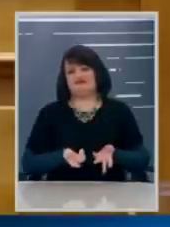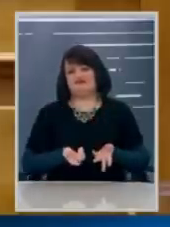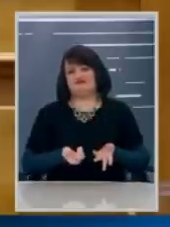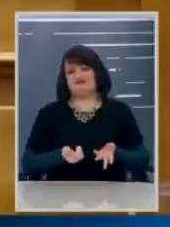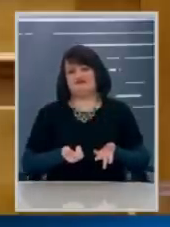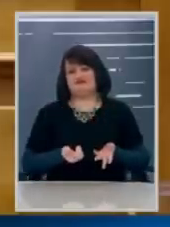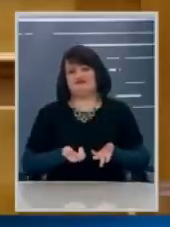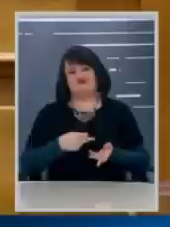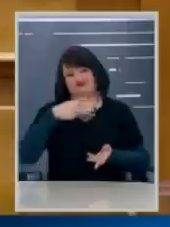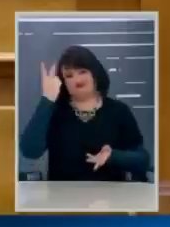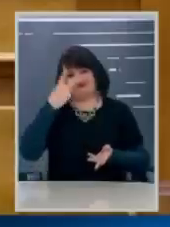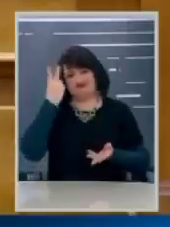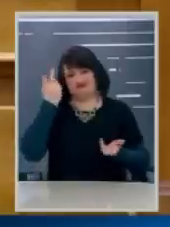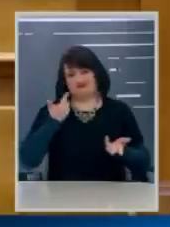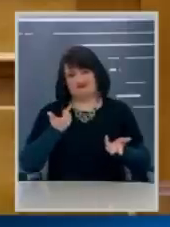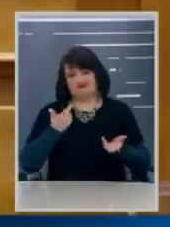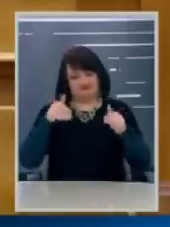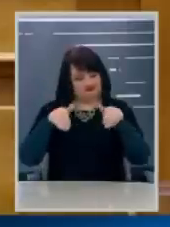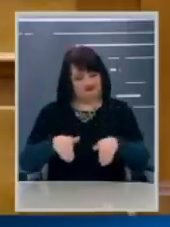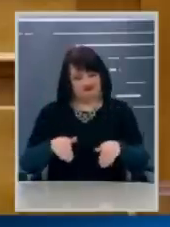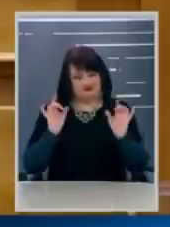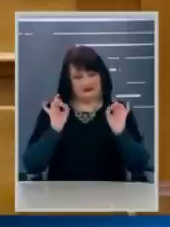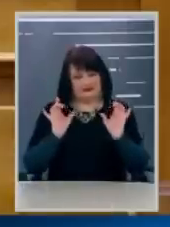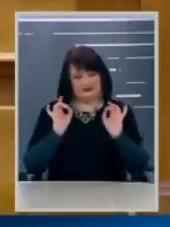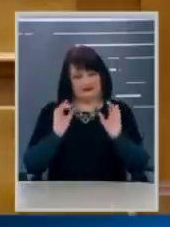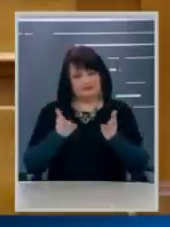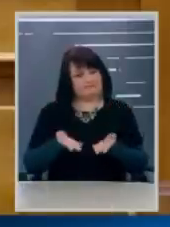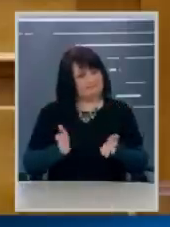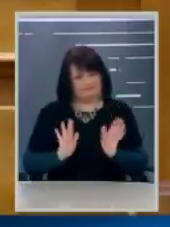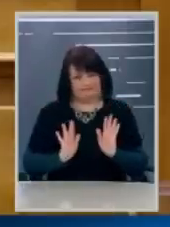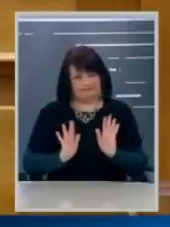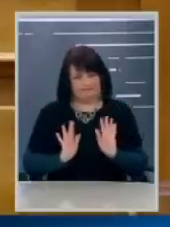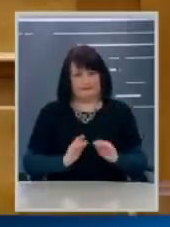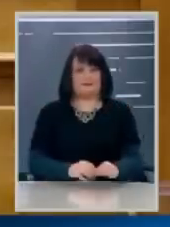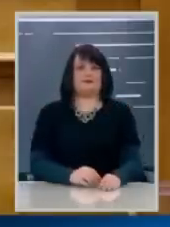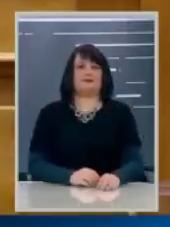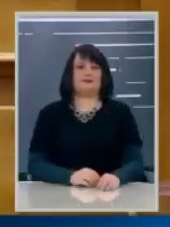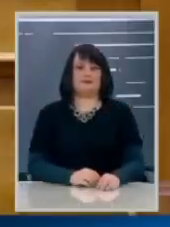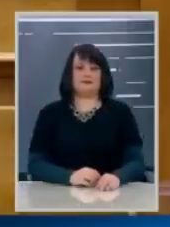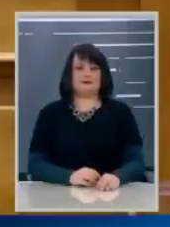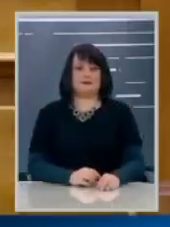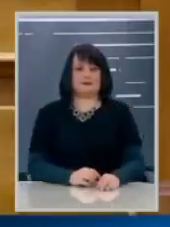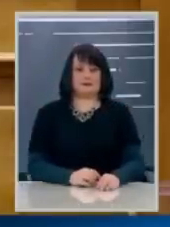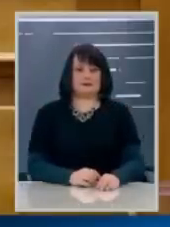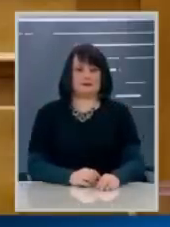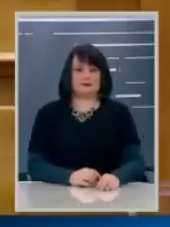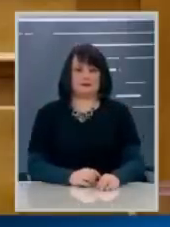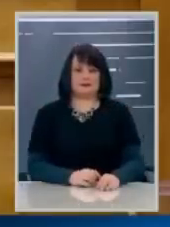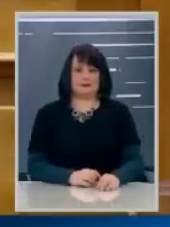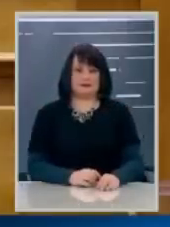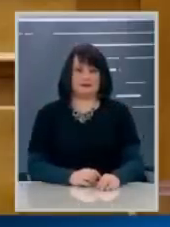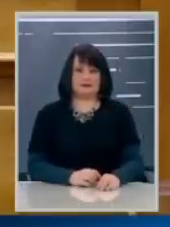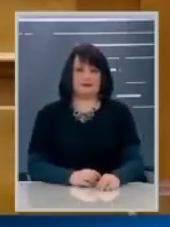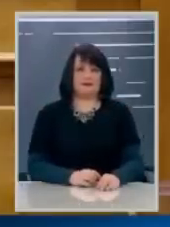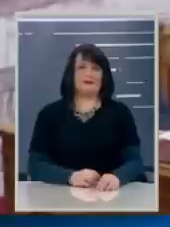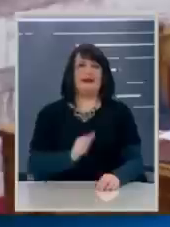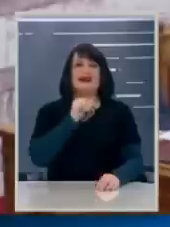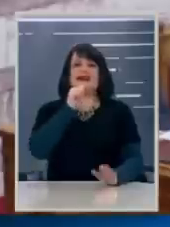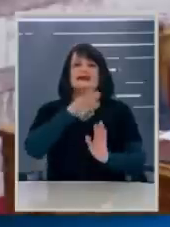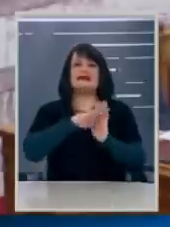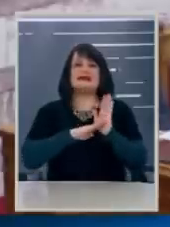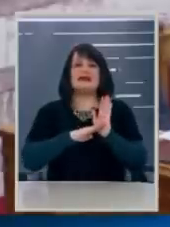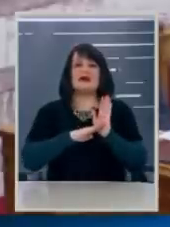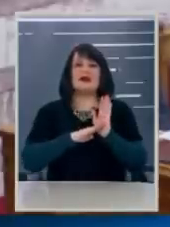ώρα θέλουμε. Δεν είδα να το σεβόμεθα ούτε στην αίθουσα αυτή. Το Σύνταγμα. Δεν υπάρχει και συνταγματικό δικαστήριο για